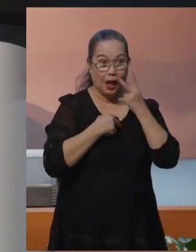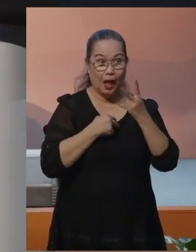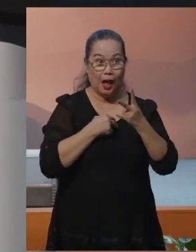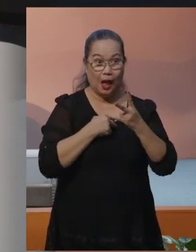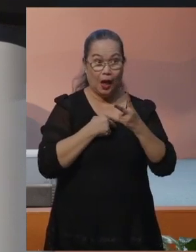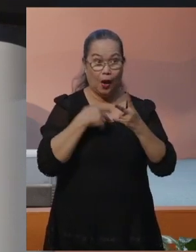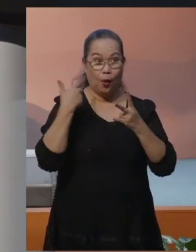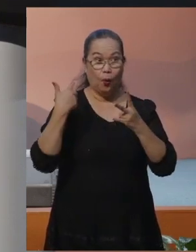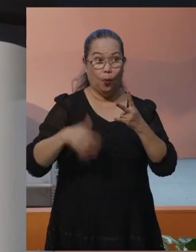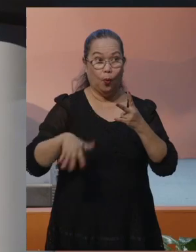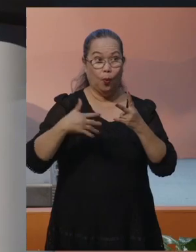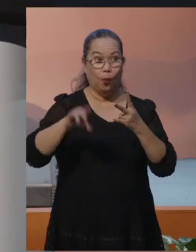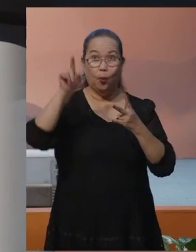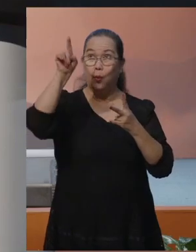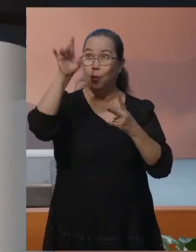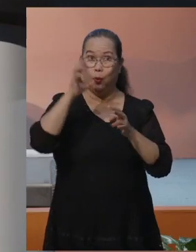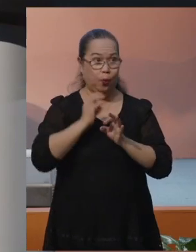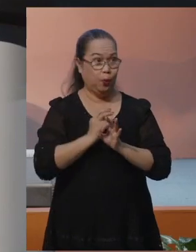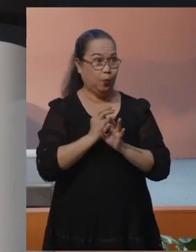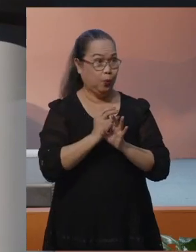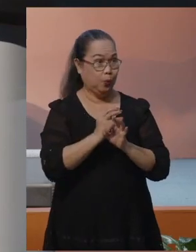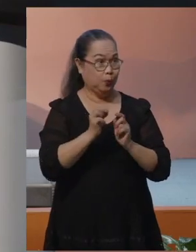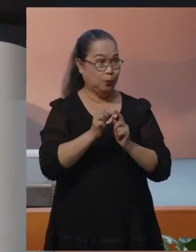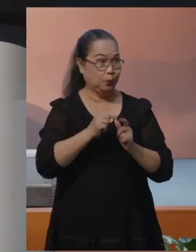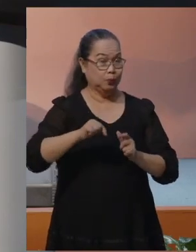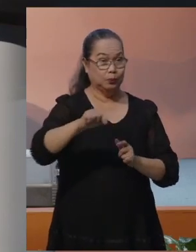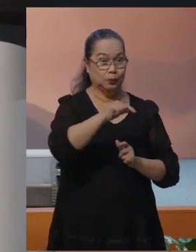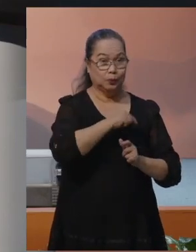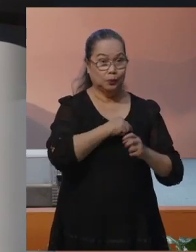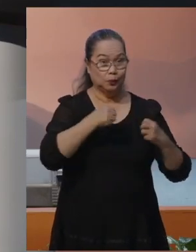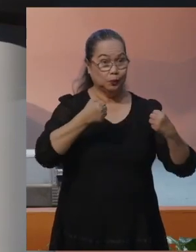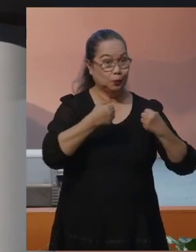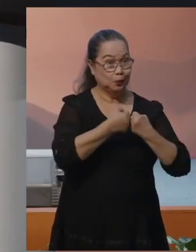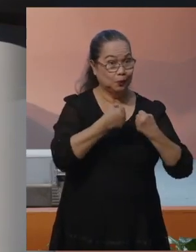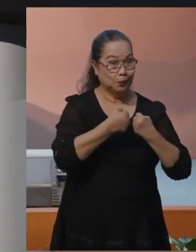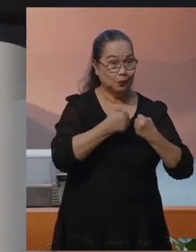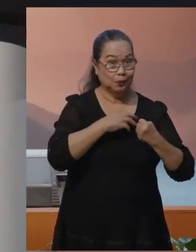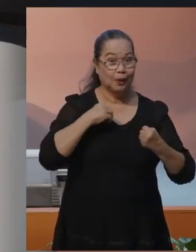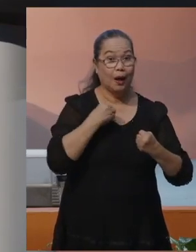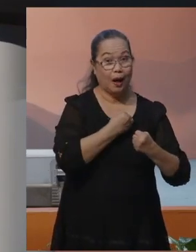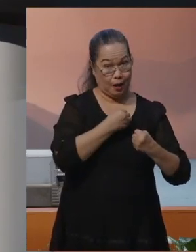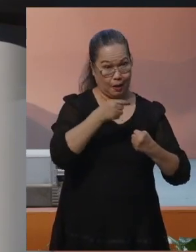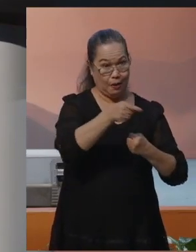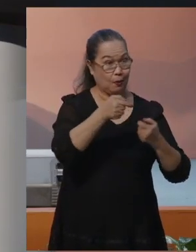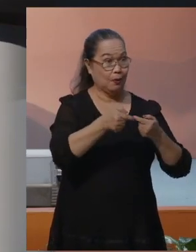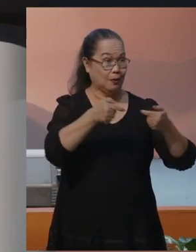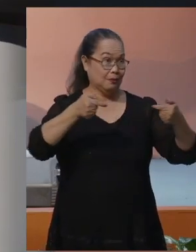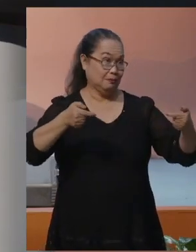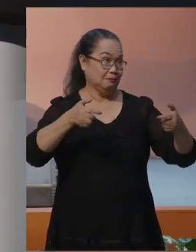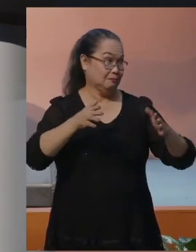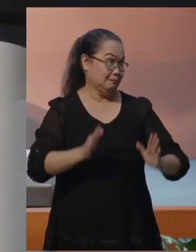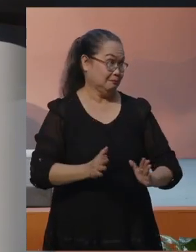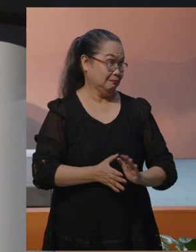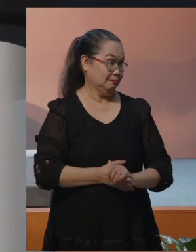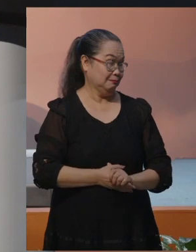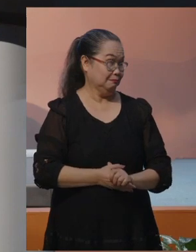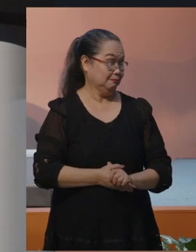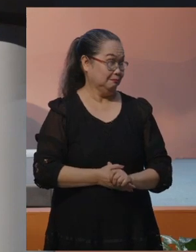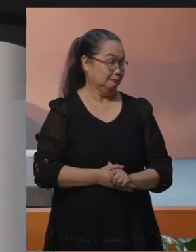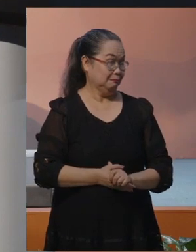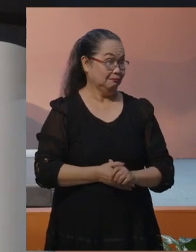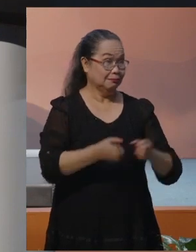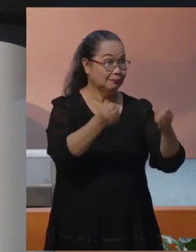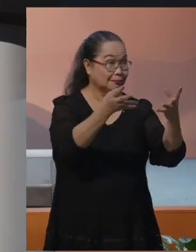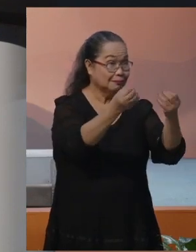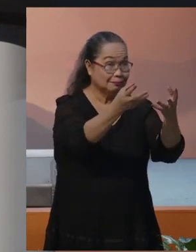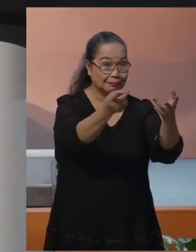nating katapatan ng Diyos sa pakikipaglaban niya sa mga kalaban ng kanyang hinirang na bayan. Marami